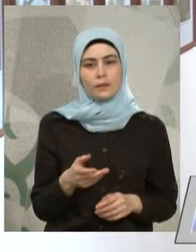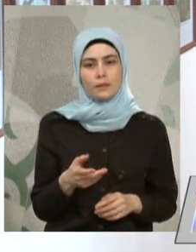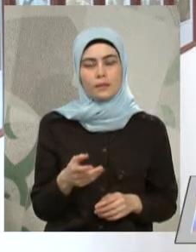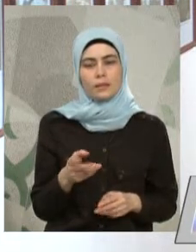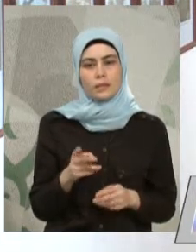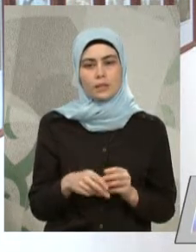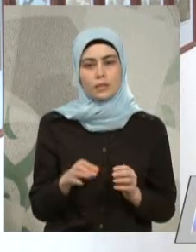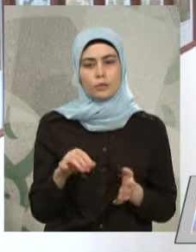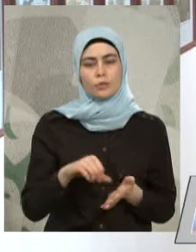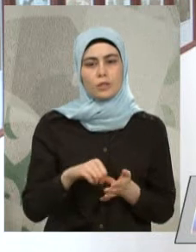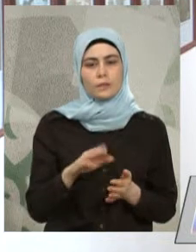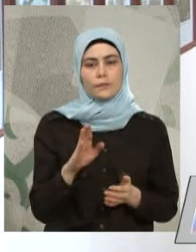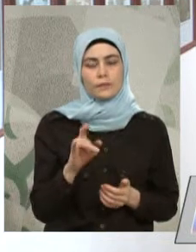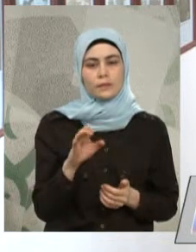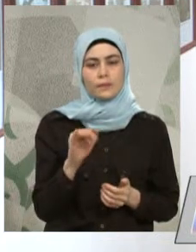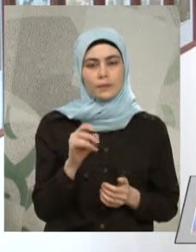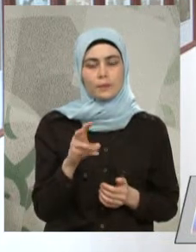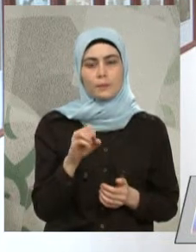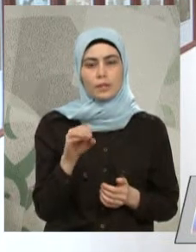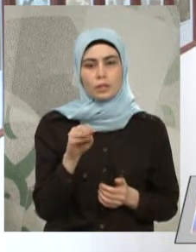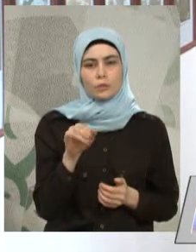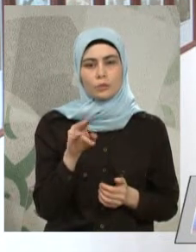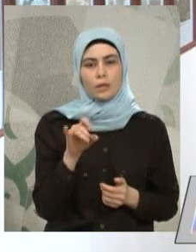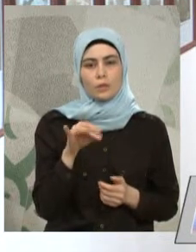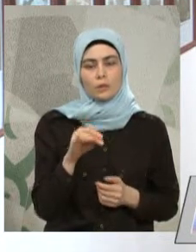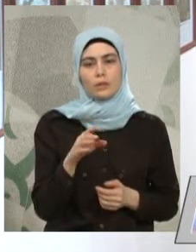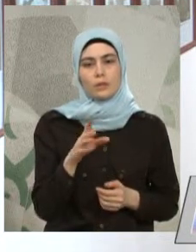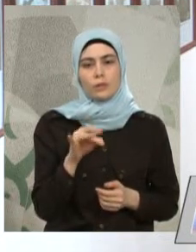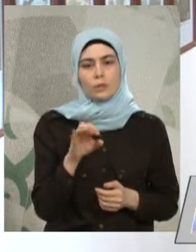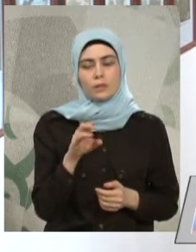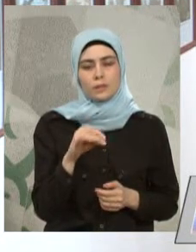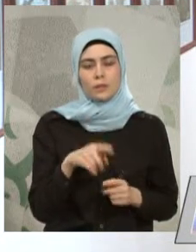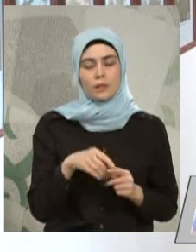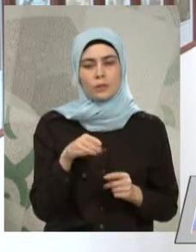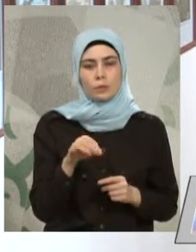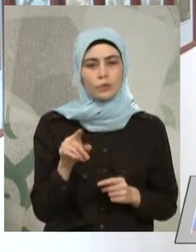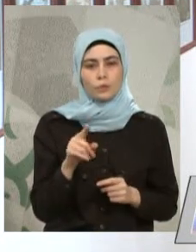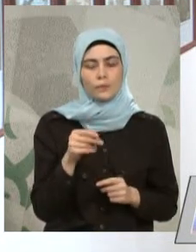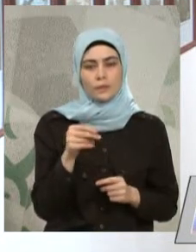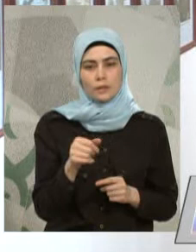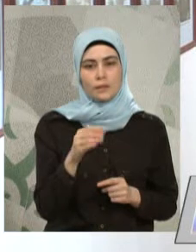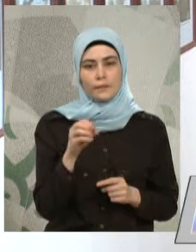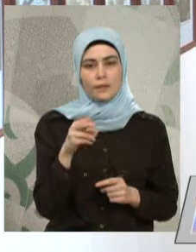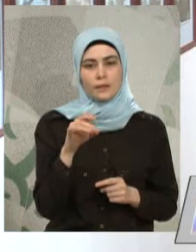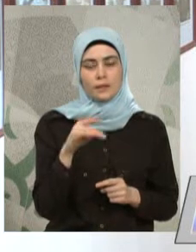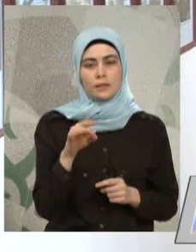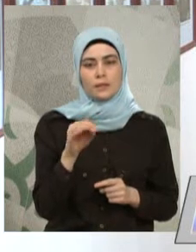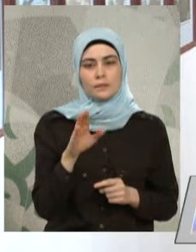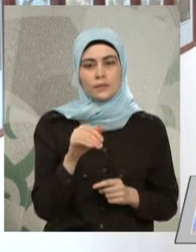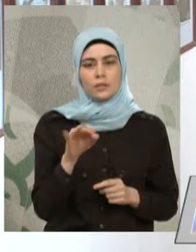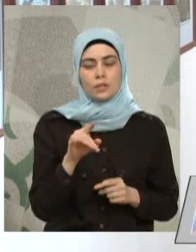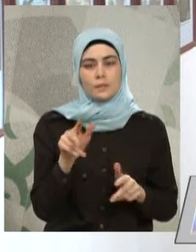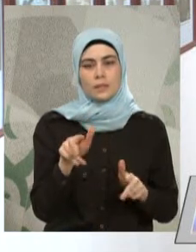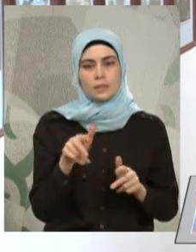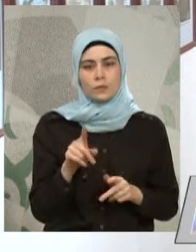в выставках международных, российских, это то, на что выделяются федеральные средства через Министерство экономического развития, чтобы